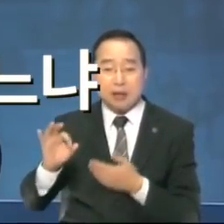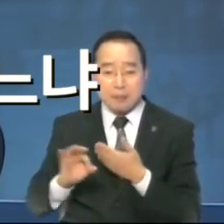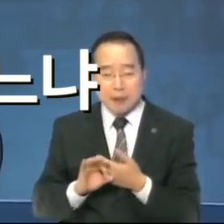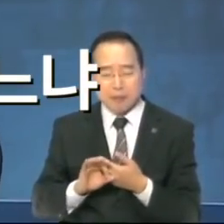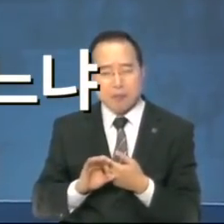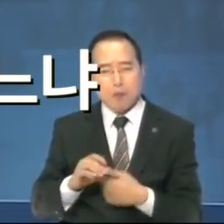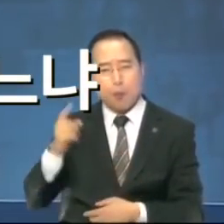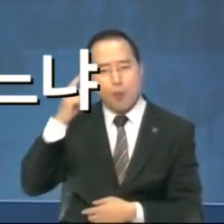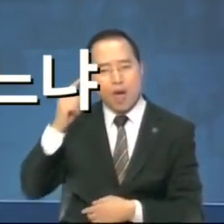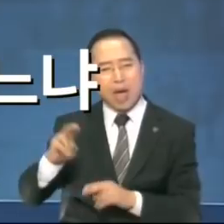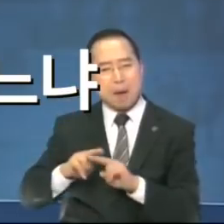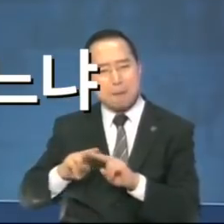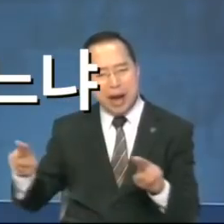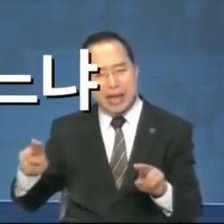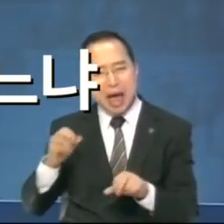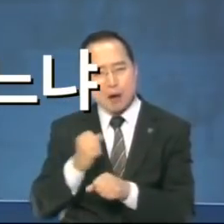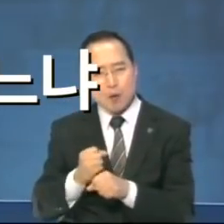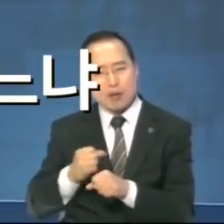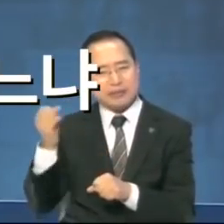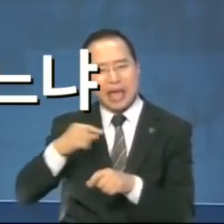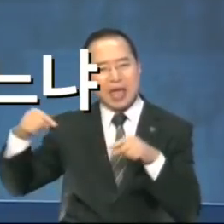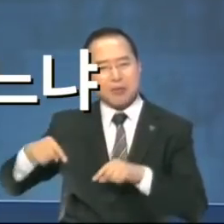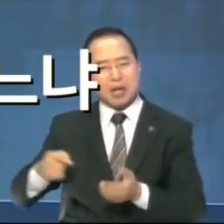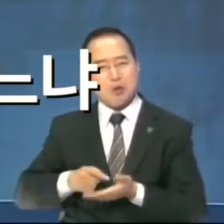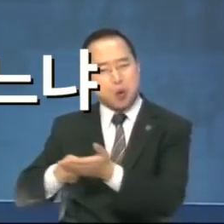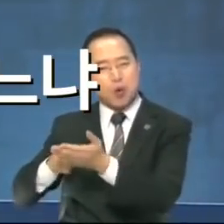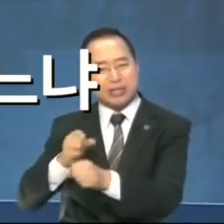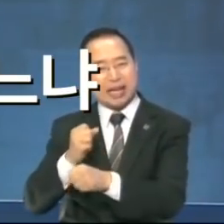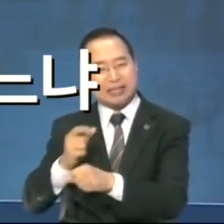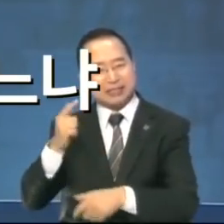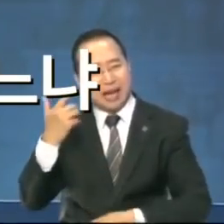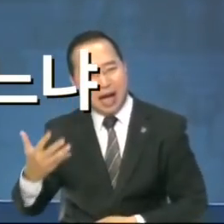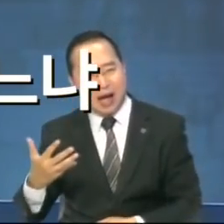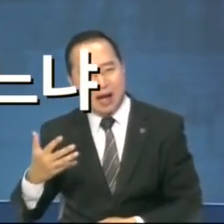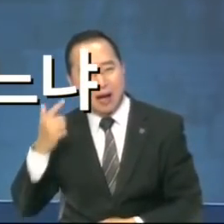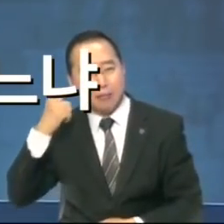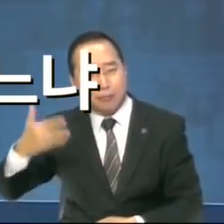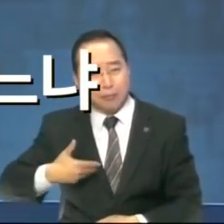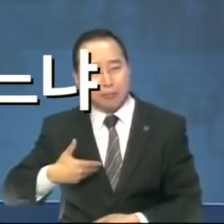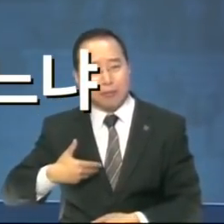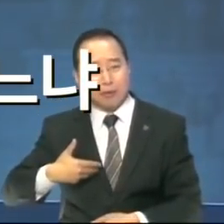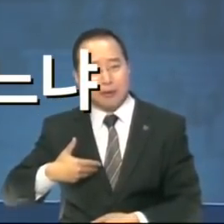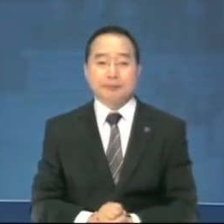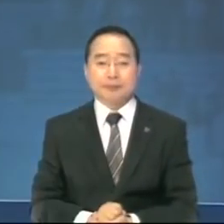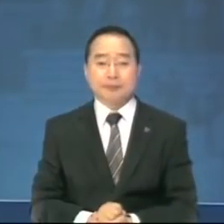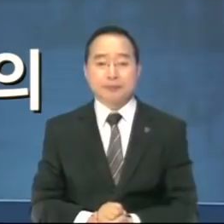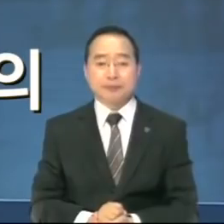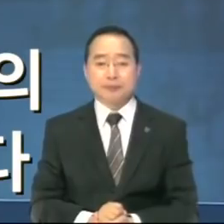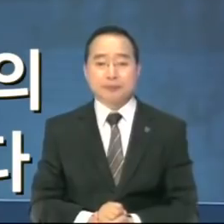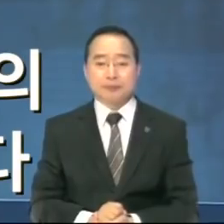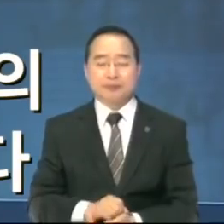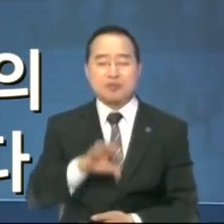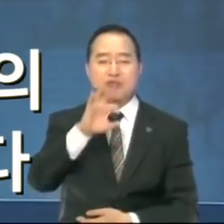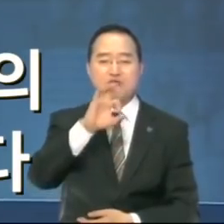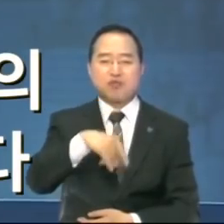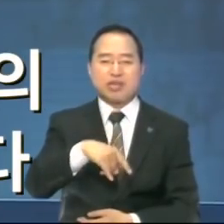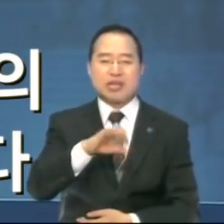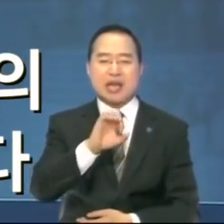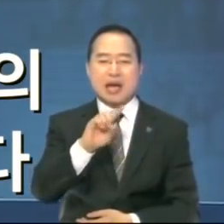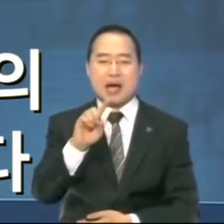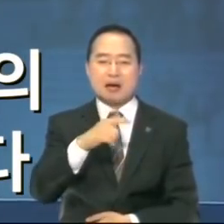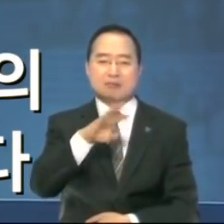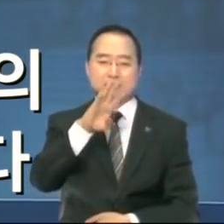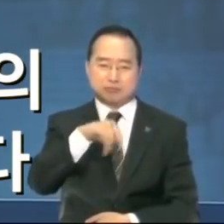파기하고 재협상을 요구하지 않는 것이냐, 그런 이제 질문을 할 수 있겠습니다. 위안부 문제는